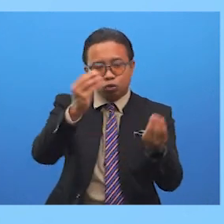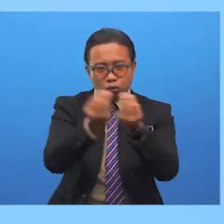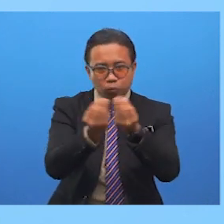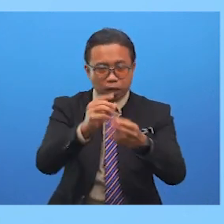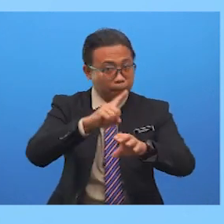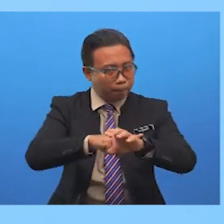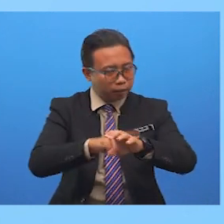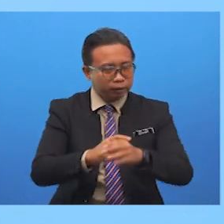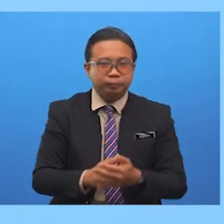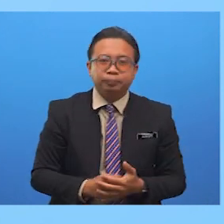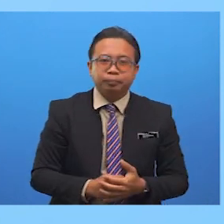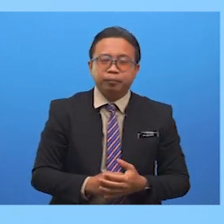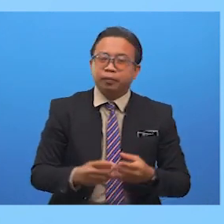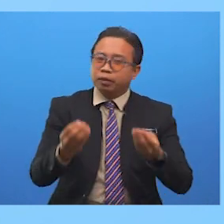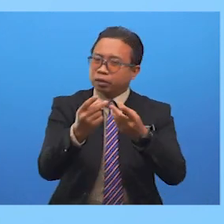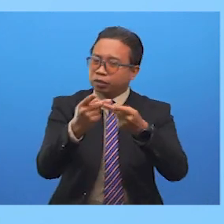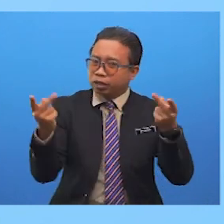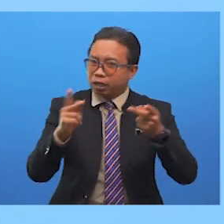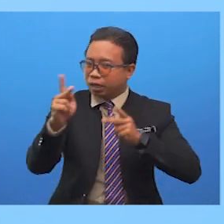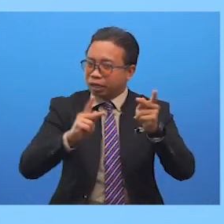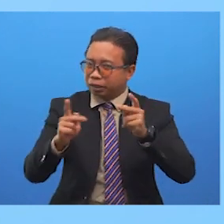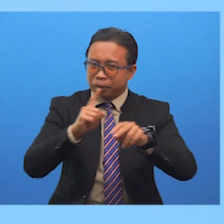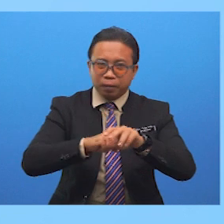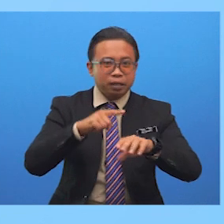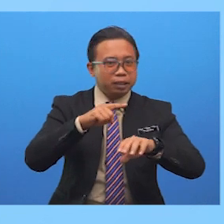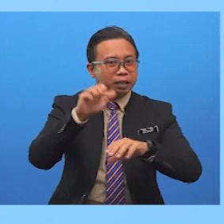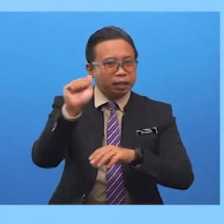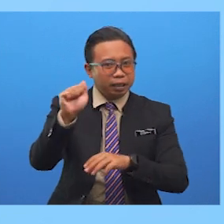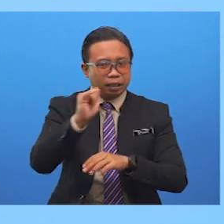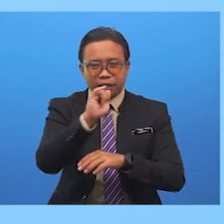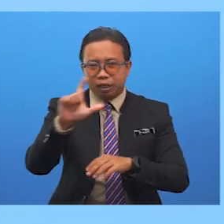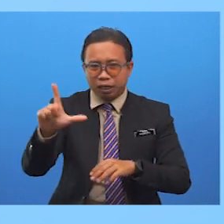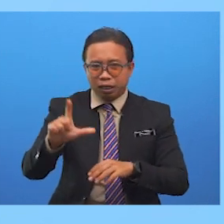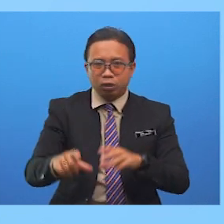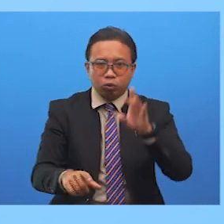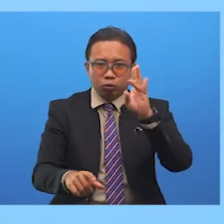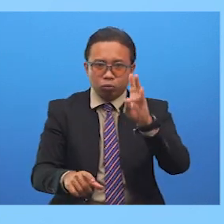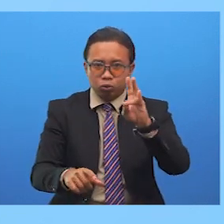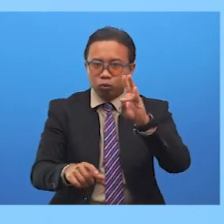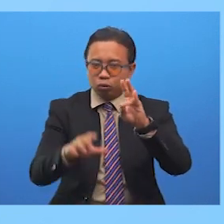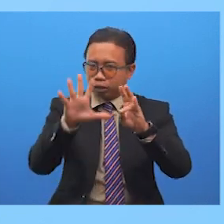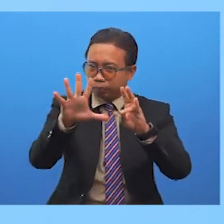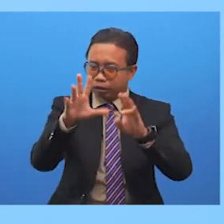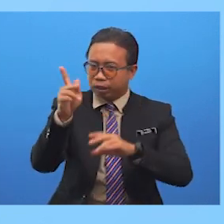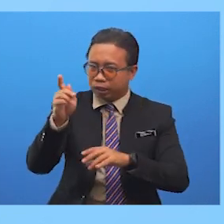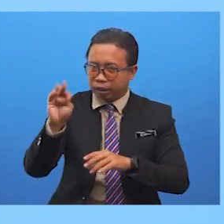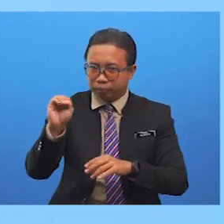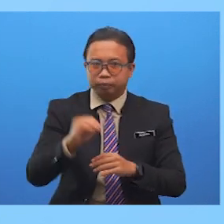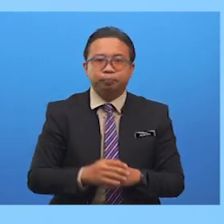jadi jarak ketika kereta berada di ea2750 KM